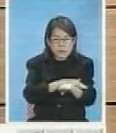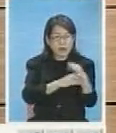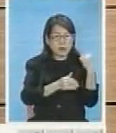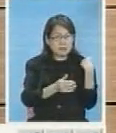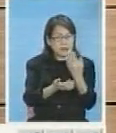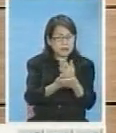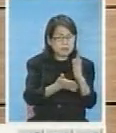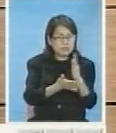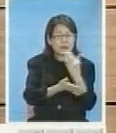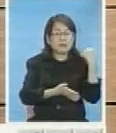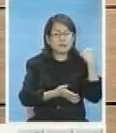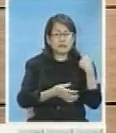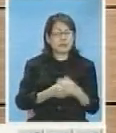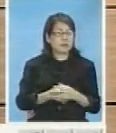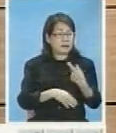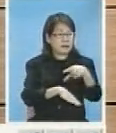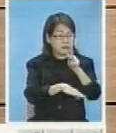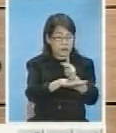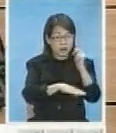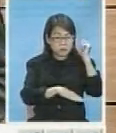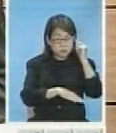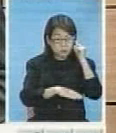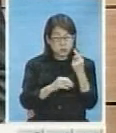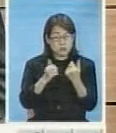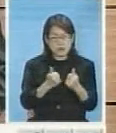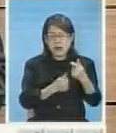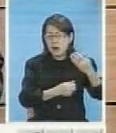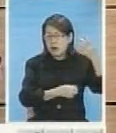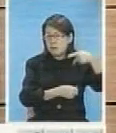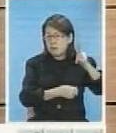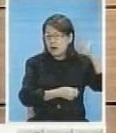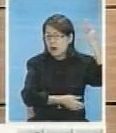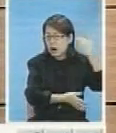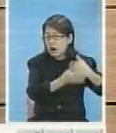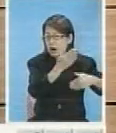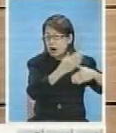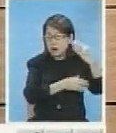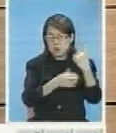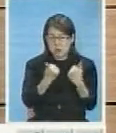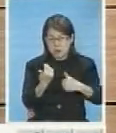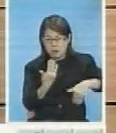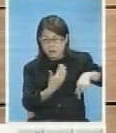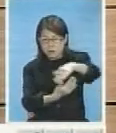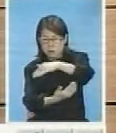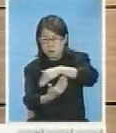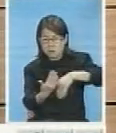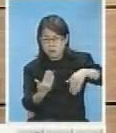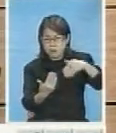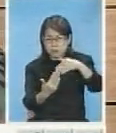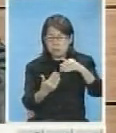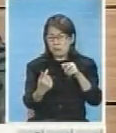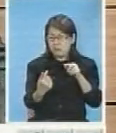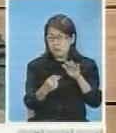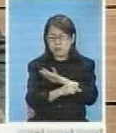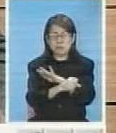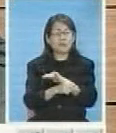ท่านประธานครับวันนี้วงจรประวัติศาสตร์เก่าๆกำลังจะกลับมาอีกครั้งหนึ่งครับเพราะอ